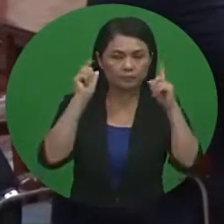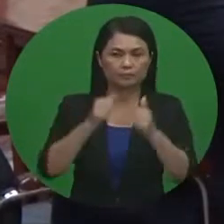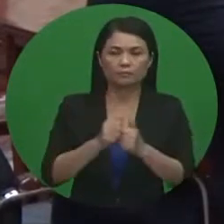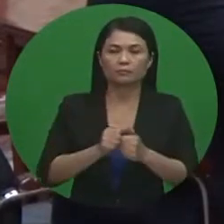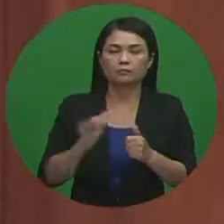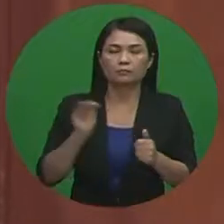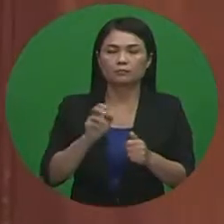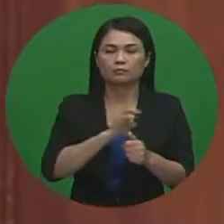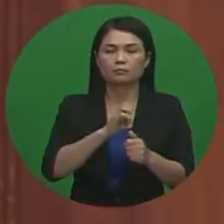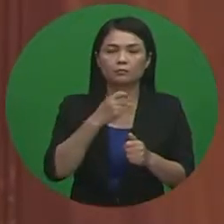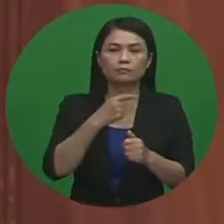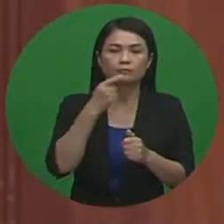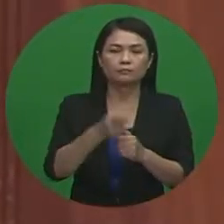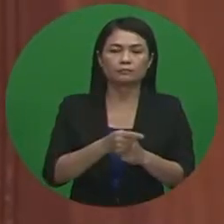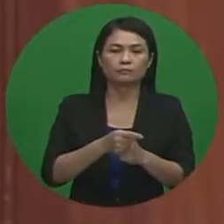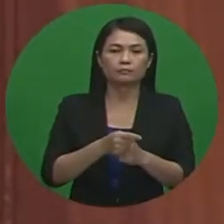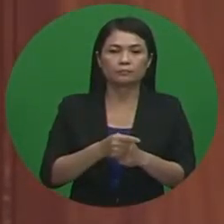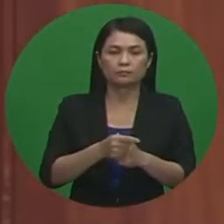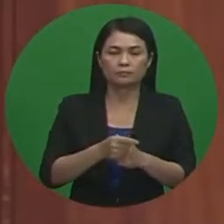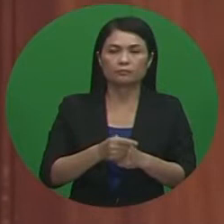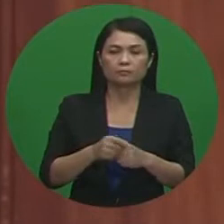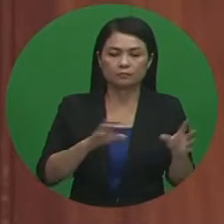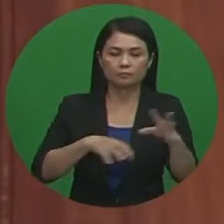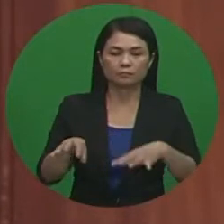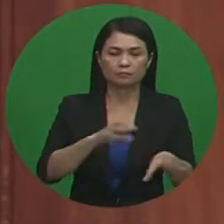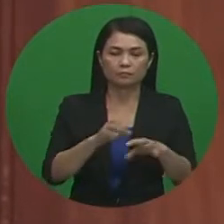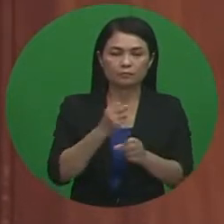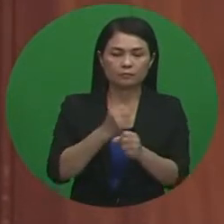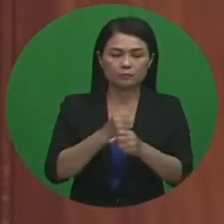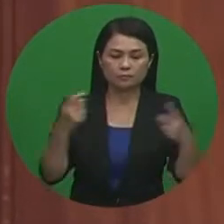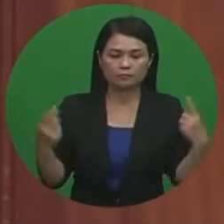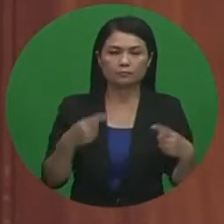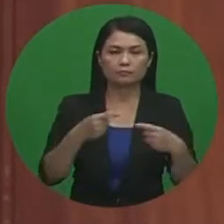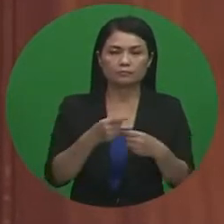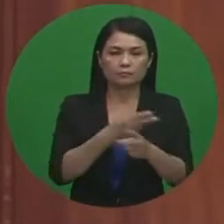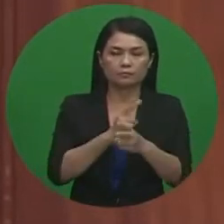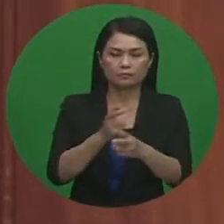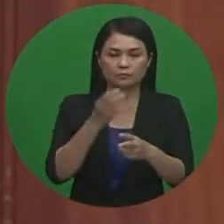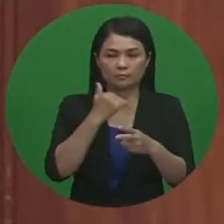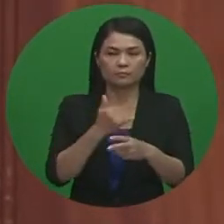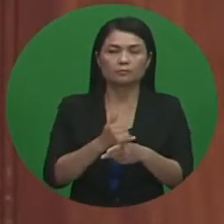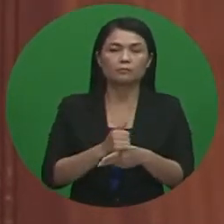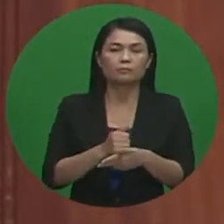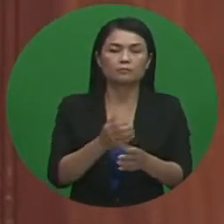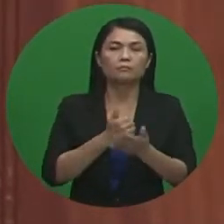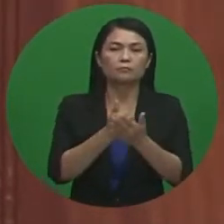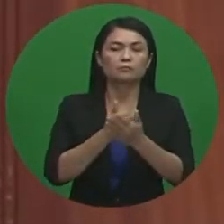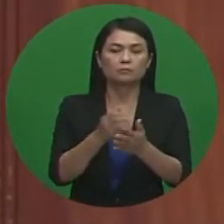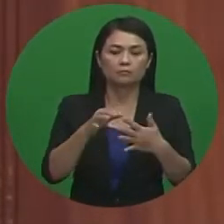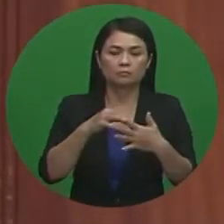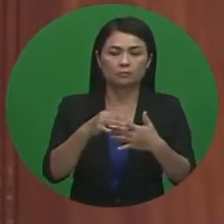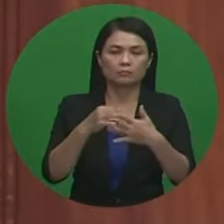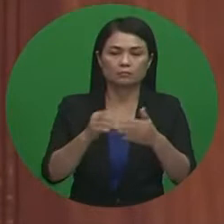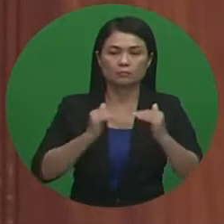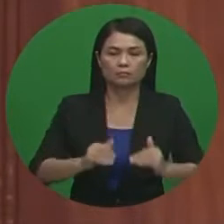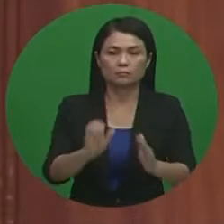សិទ្ធិបានថ្លែងទៀតថាសកម្មភាពដែលយើងធ្វើការប្រយុទ្ធប្រឆាំងផលិតផលខ្លាញ់ខ្លាយគឺជួយជាផលប្រយោជន៍ស្